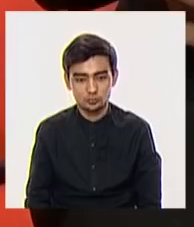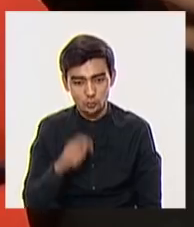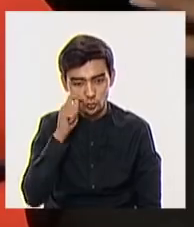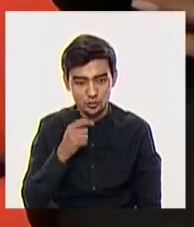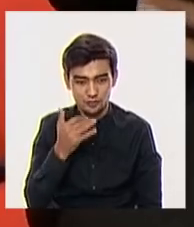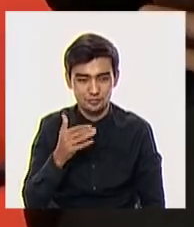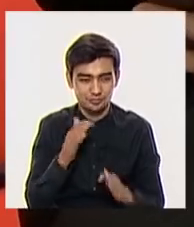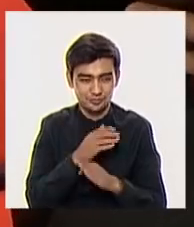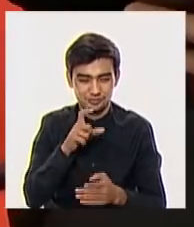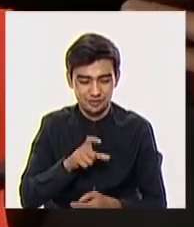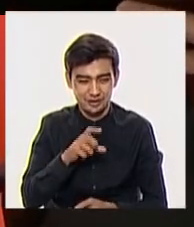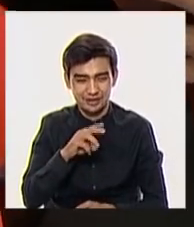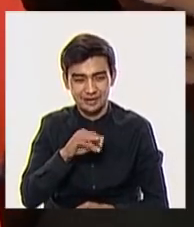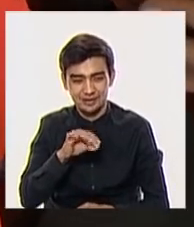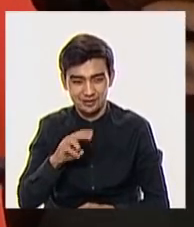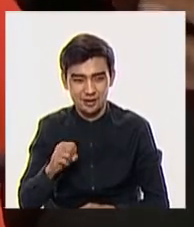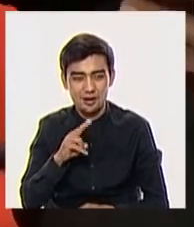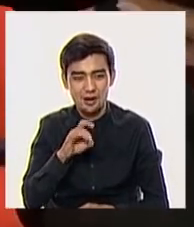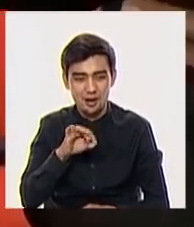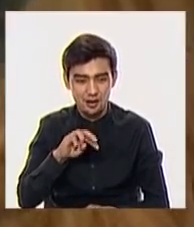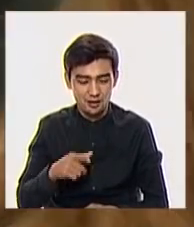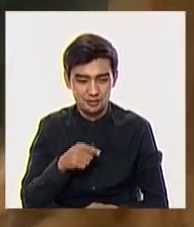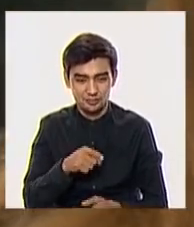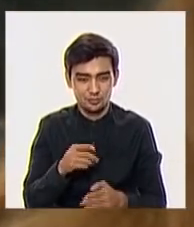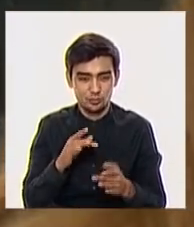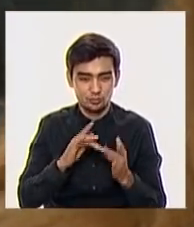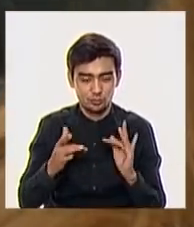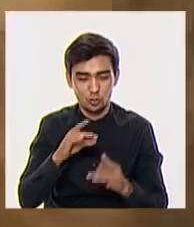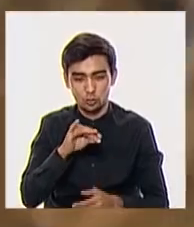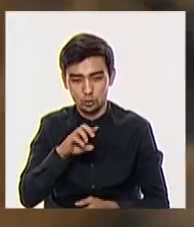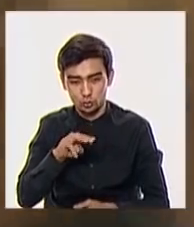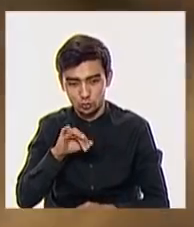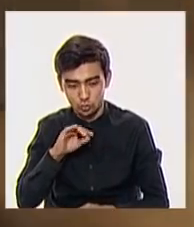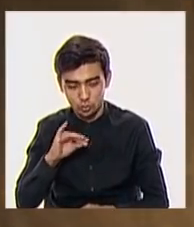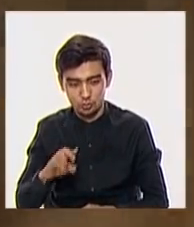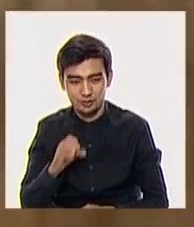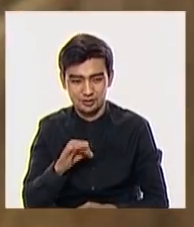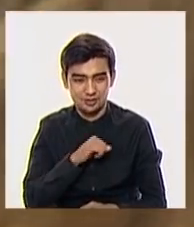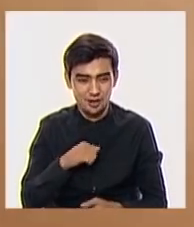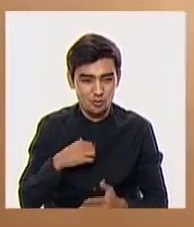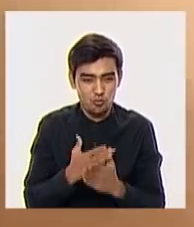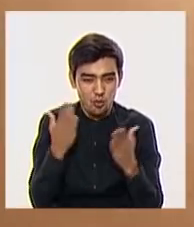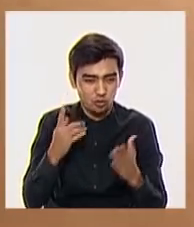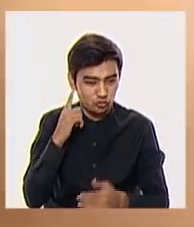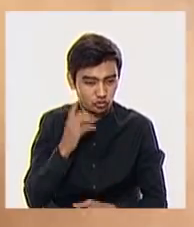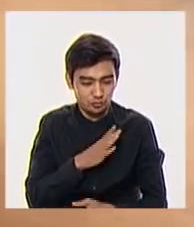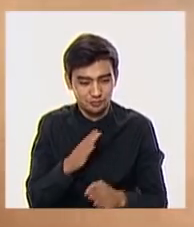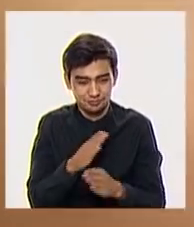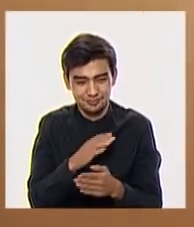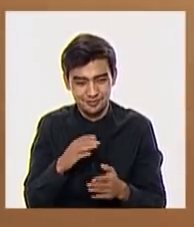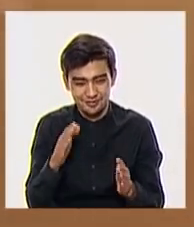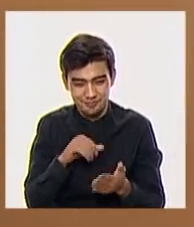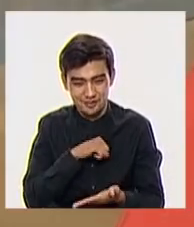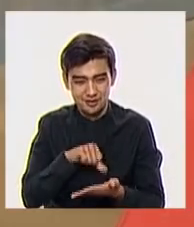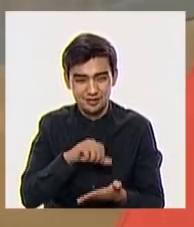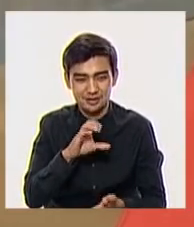Украинаның халық әртісі Тина Карльдің дәл осы әні YouTube, iTunes-те ең көп тыңдалған әндердің қатарына енген